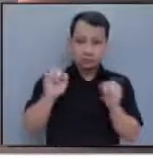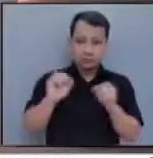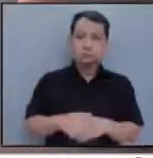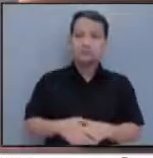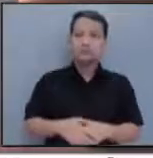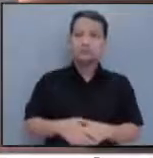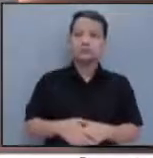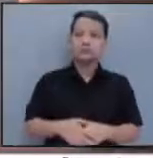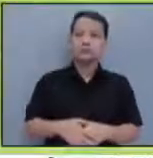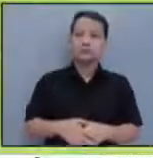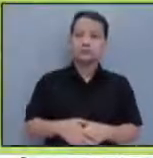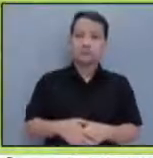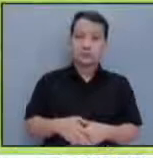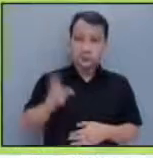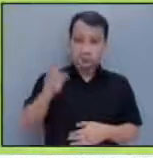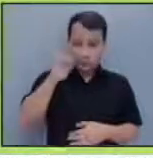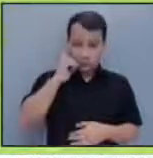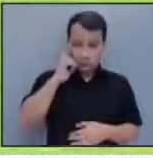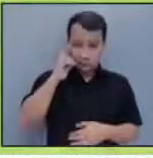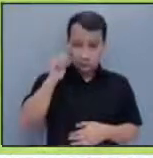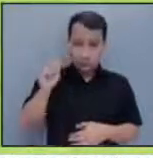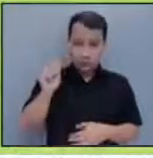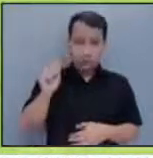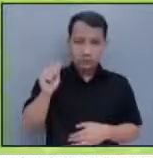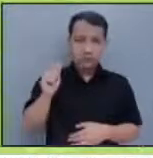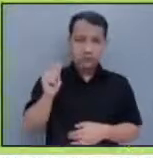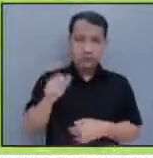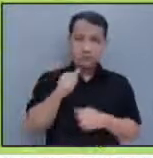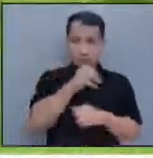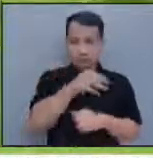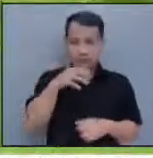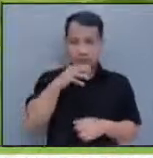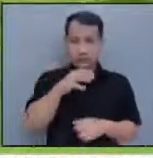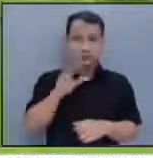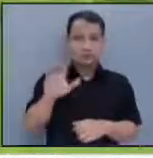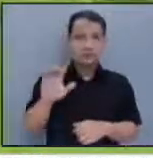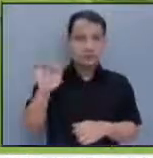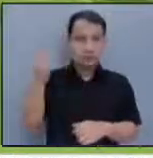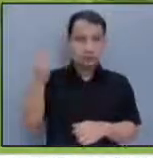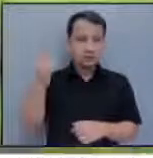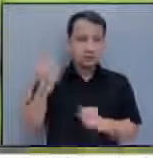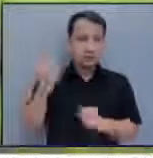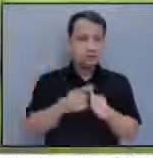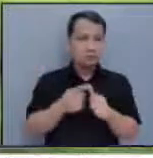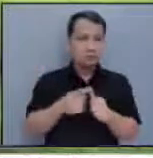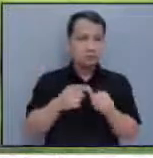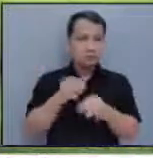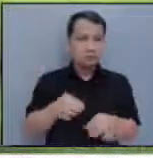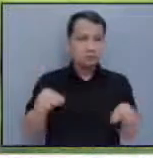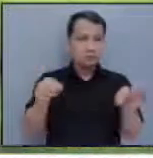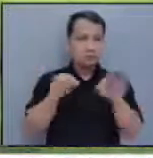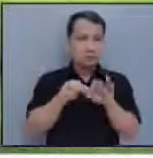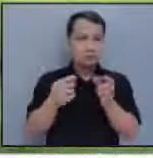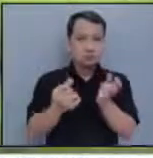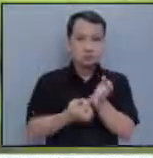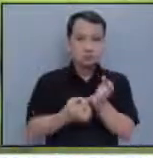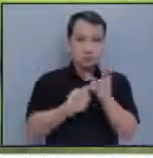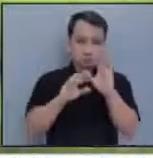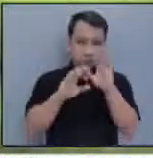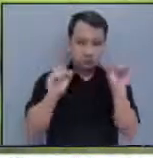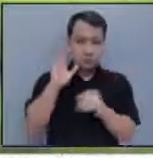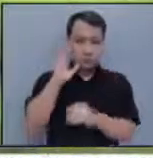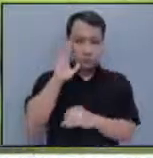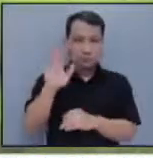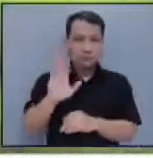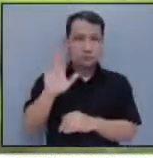Mayor Raymond Alvin Garcia, ang agrikultura ang isa sa mga pinakamahalagang natalakay ni Pangulong Marcos sa kanyang